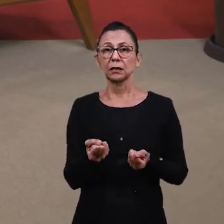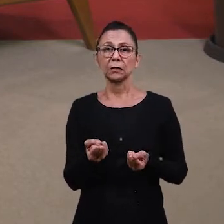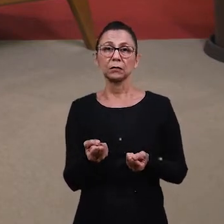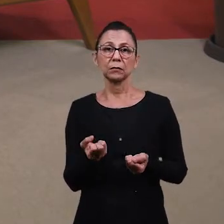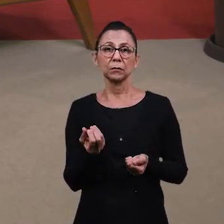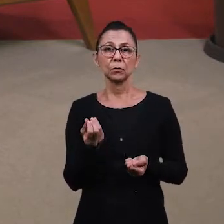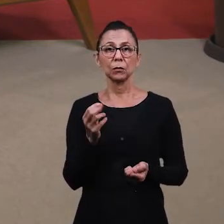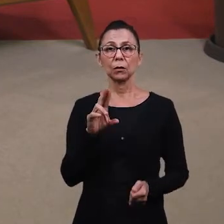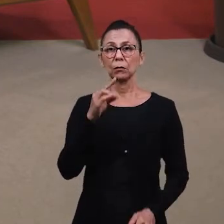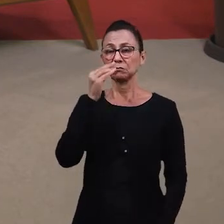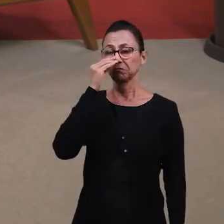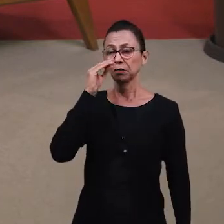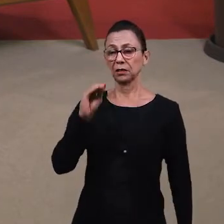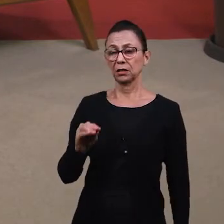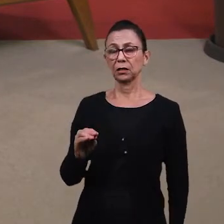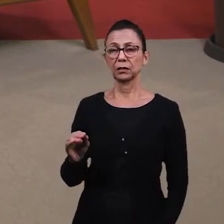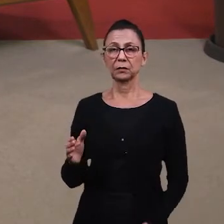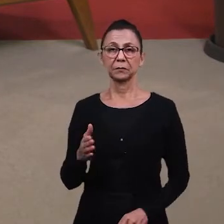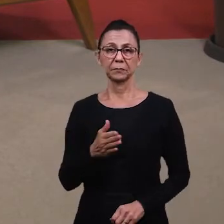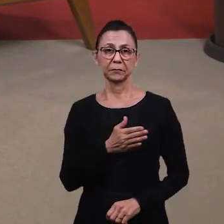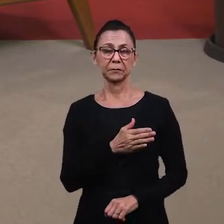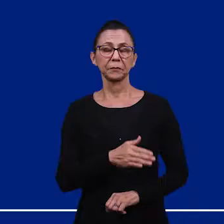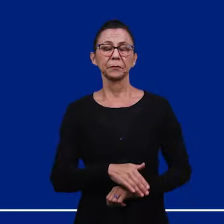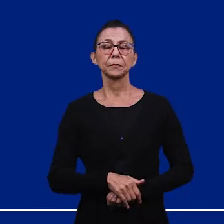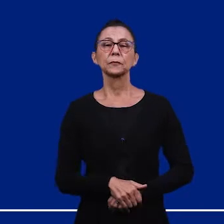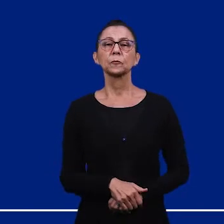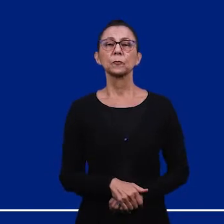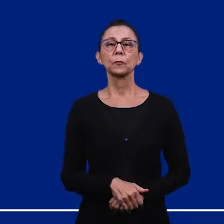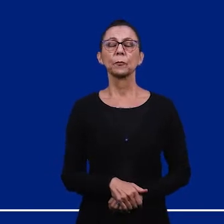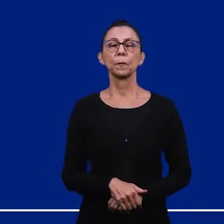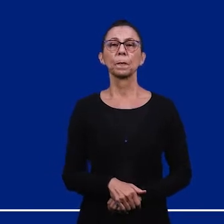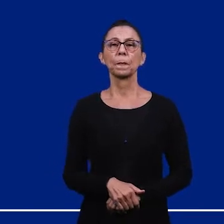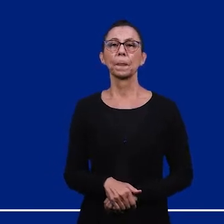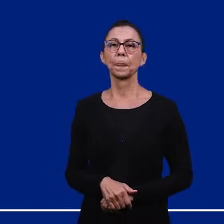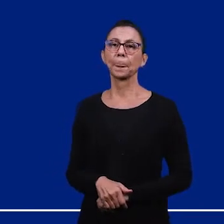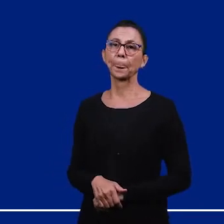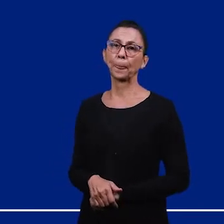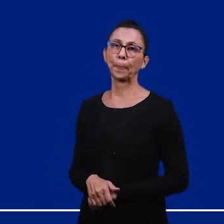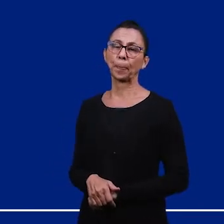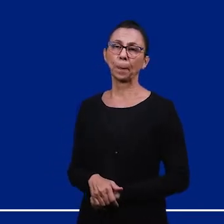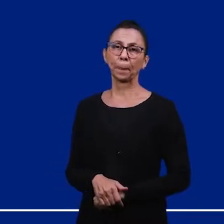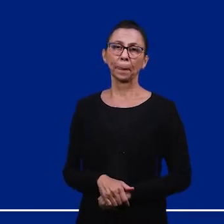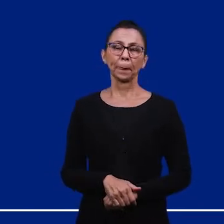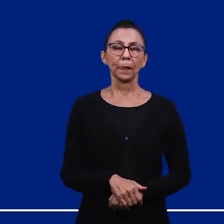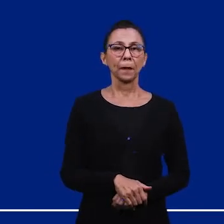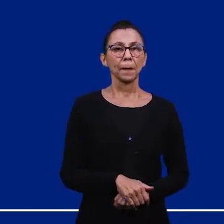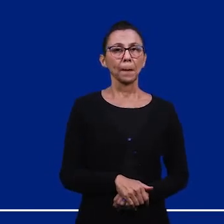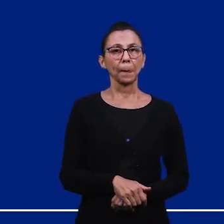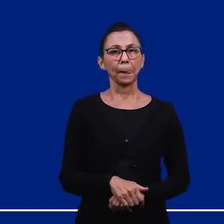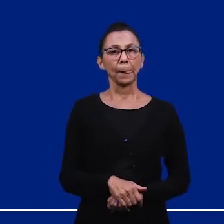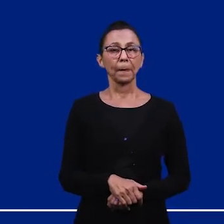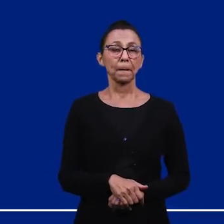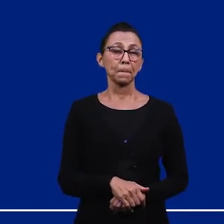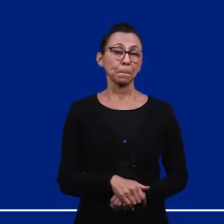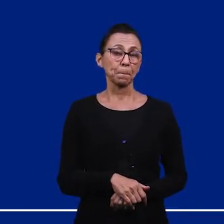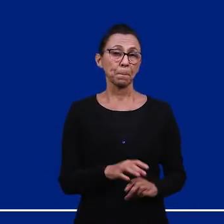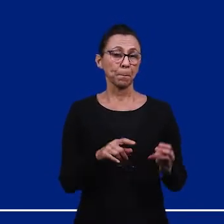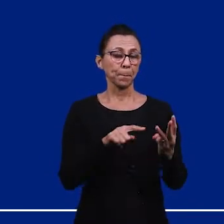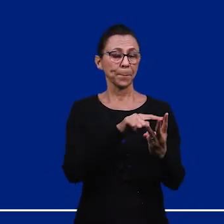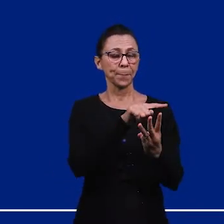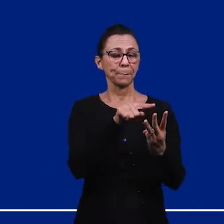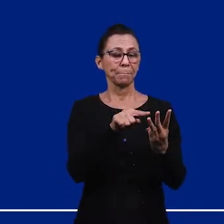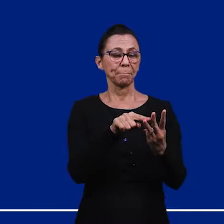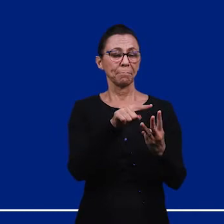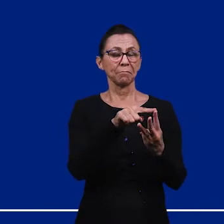ou il rejette. Donc, allons voir la deuxième qui se trouve au verset 5, chapitre 22, qui dit « Mais eux, ils n'ont